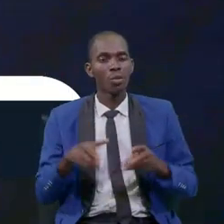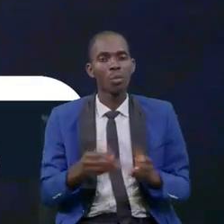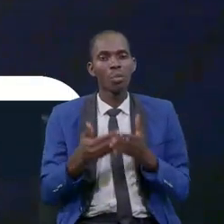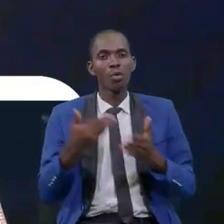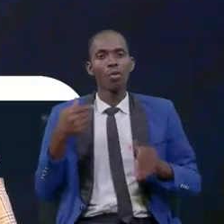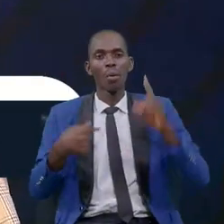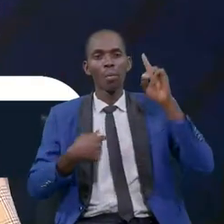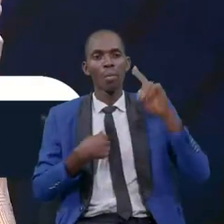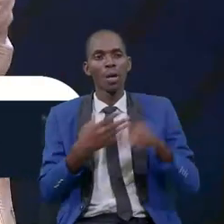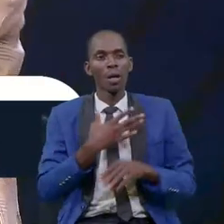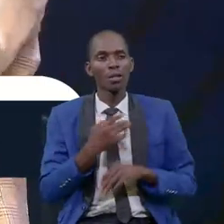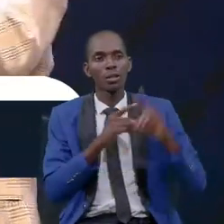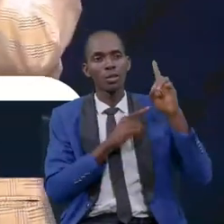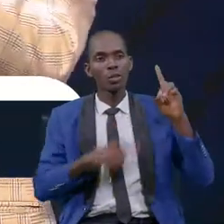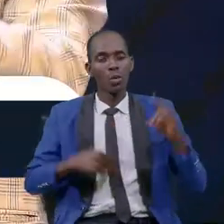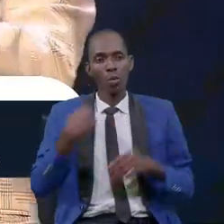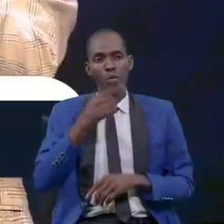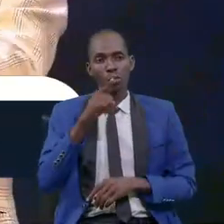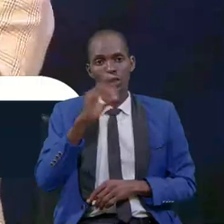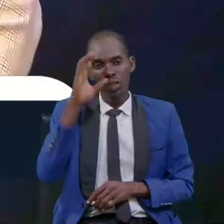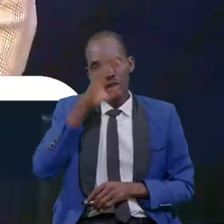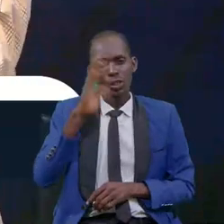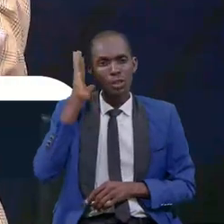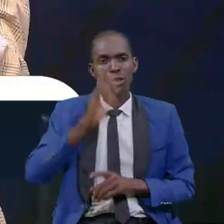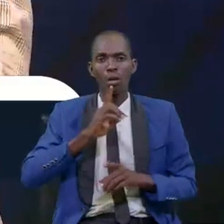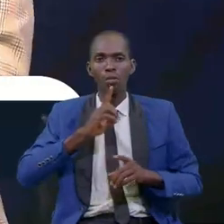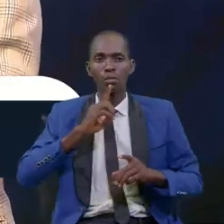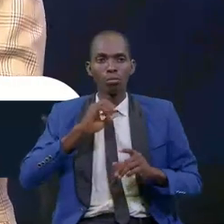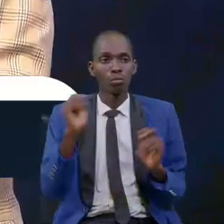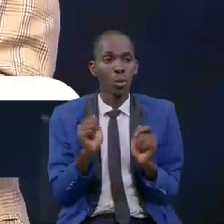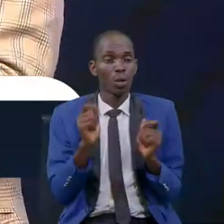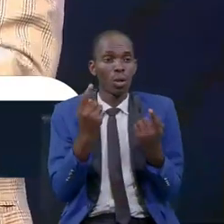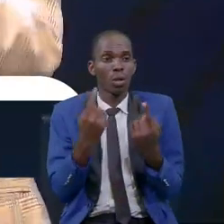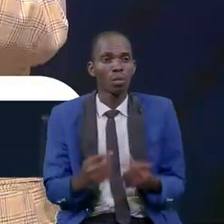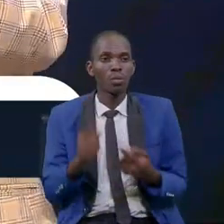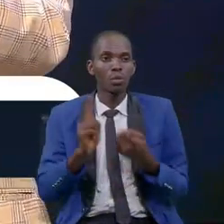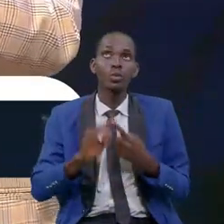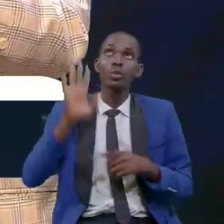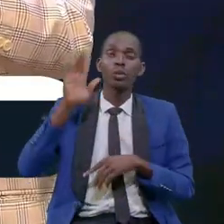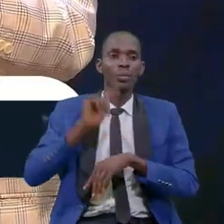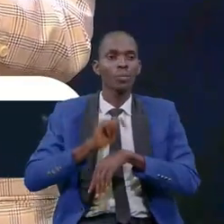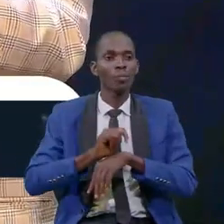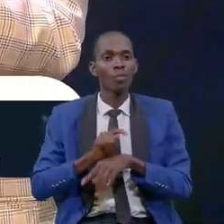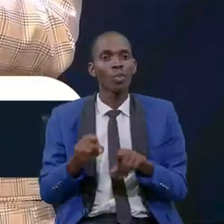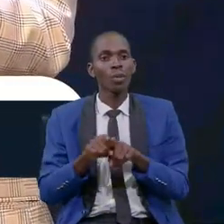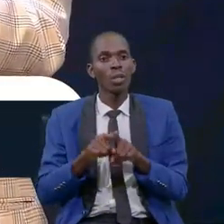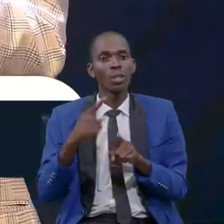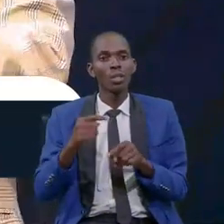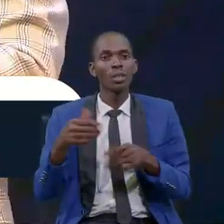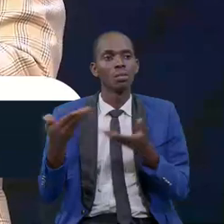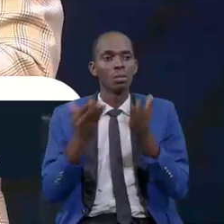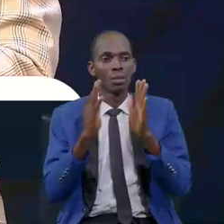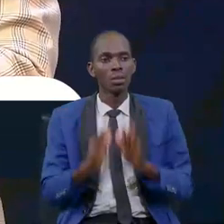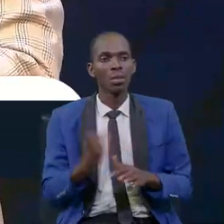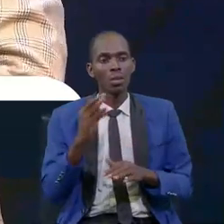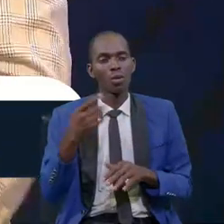moi. Et soudain entrera dans son temple le Seigneur que vous cherchez. Et le messager de l'alliance